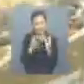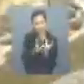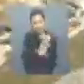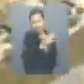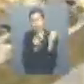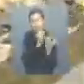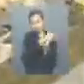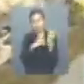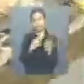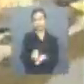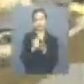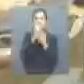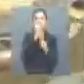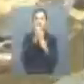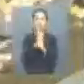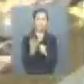ค่ะ